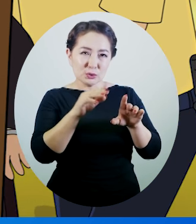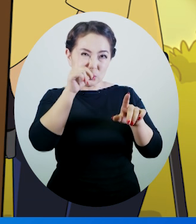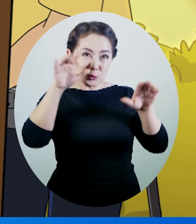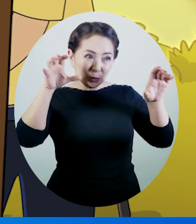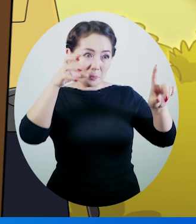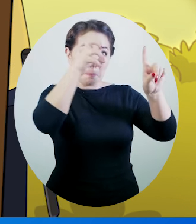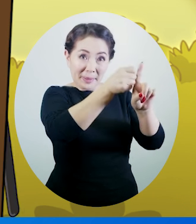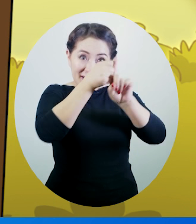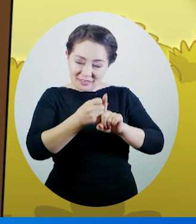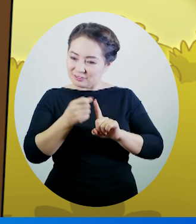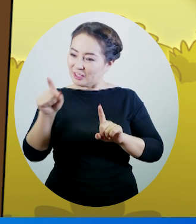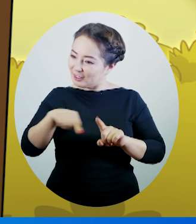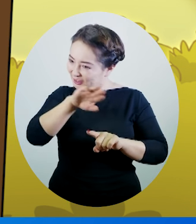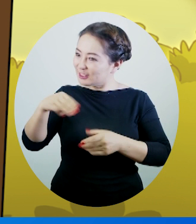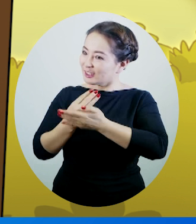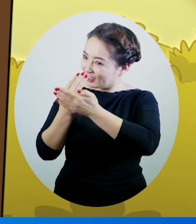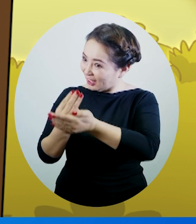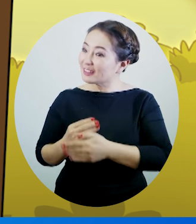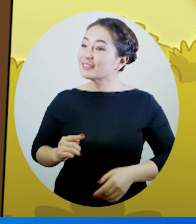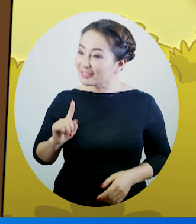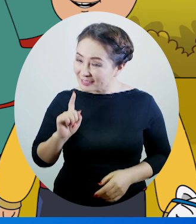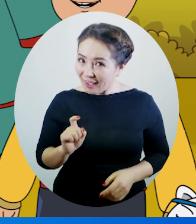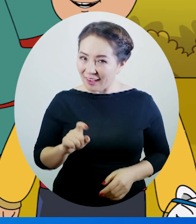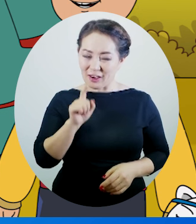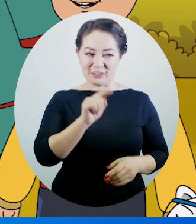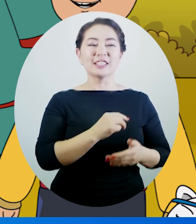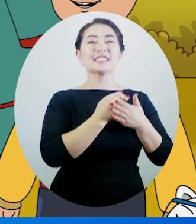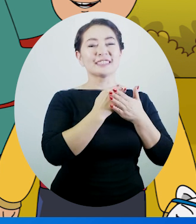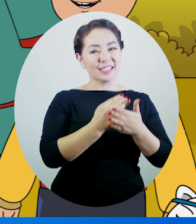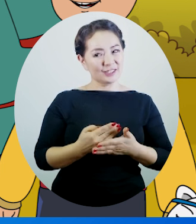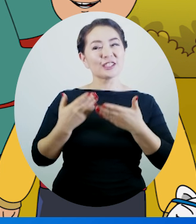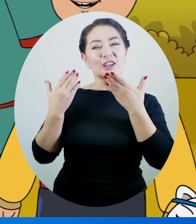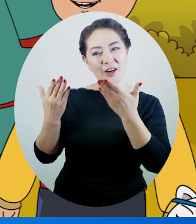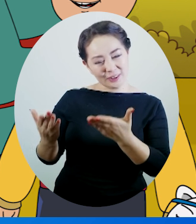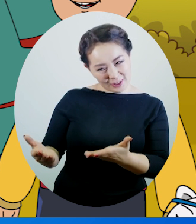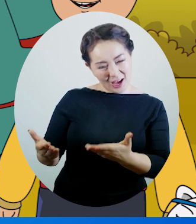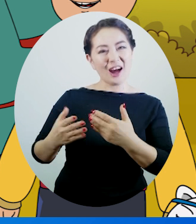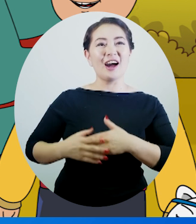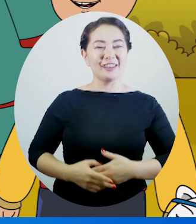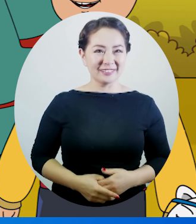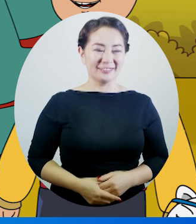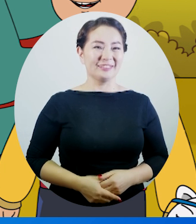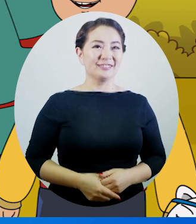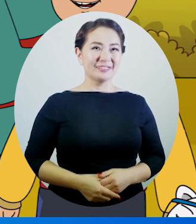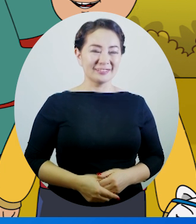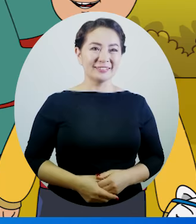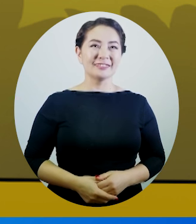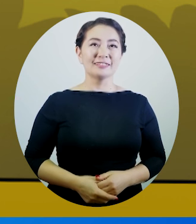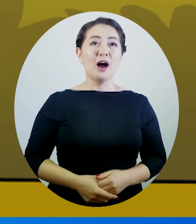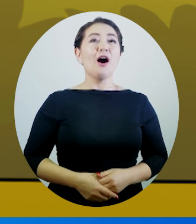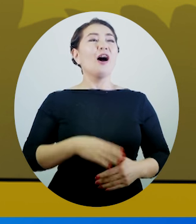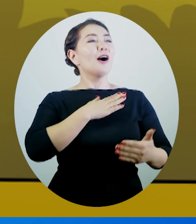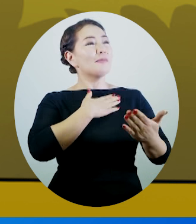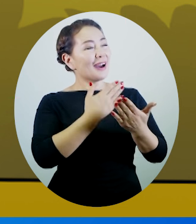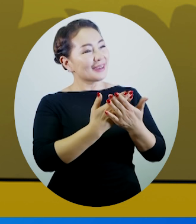Шидэд шулмыг барихад шагналтай шүү дээ. Та нартаа энэ шагналыг гардуулъя.